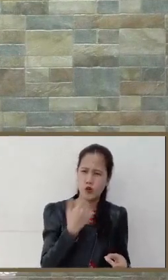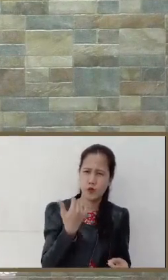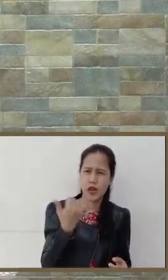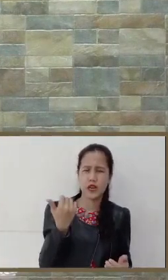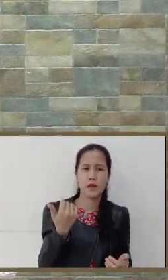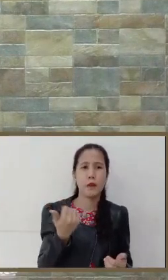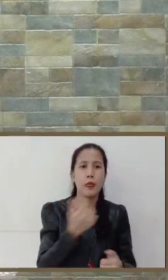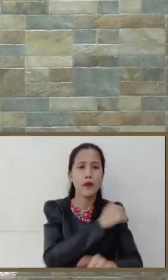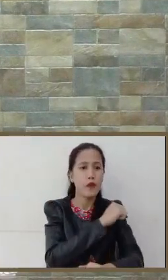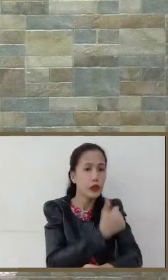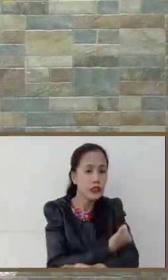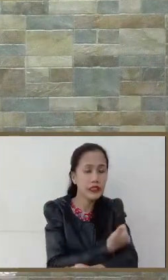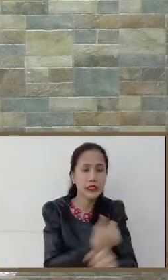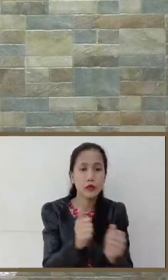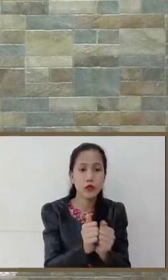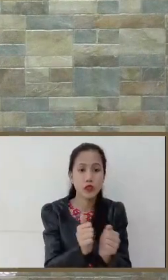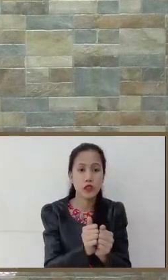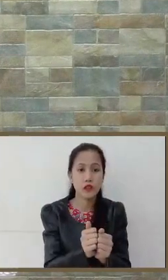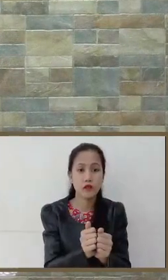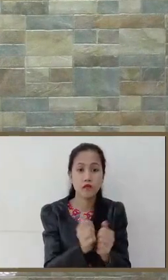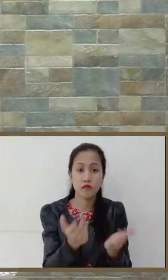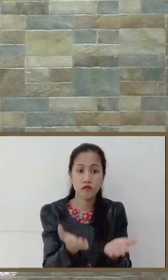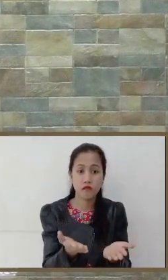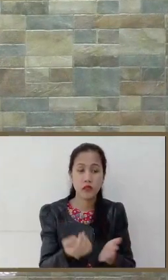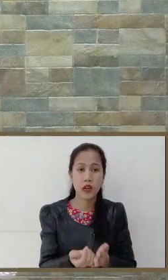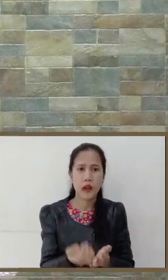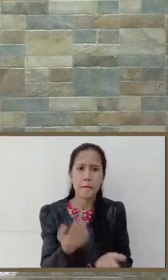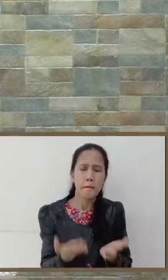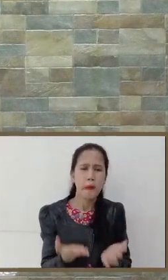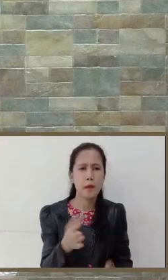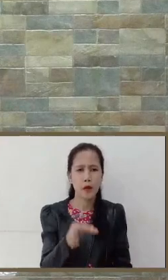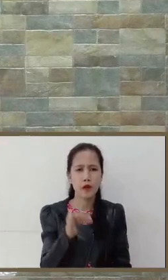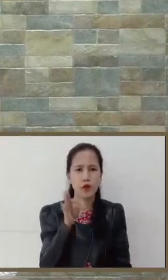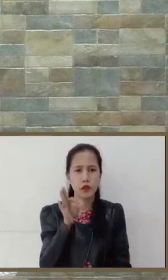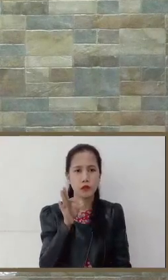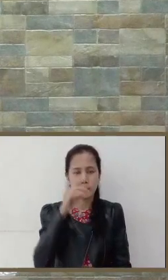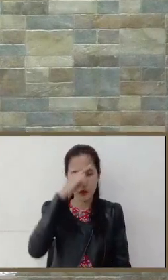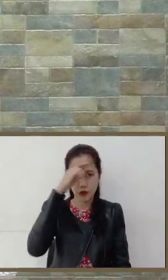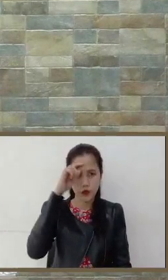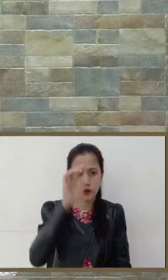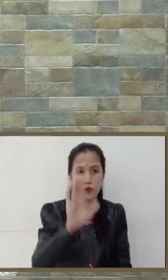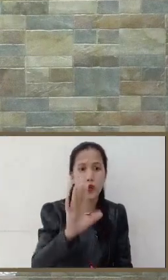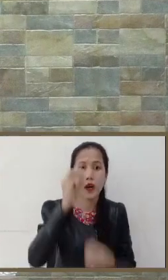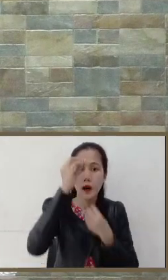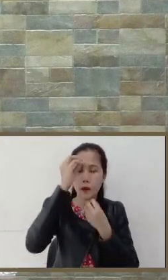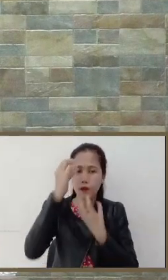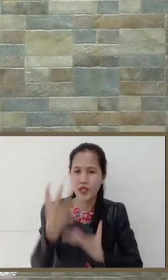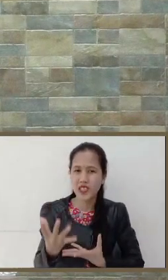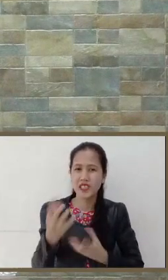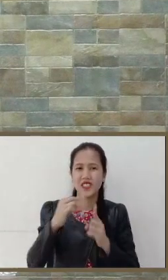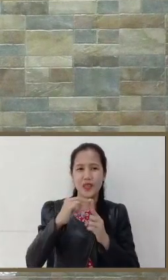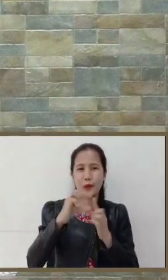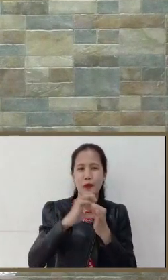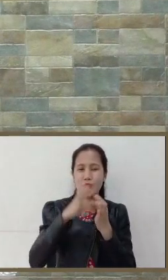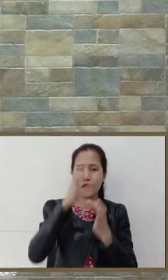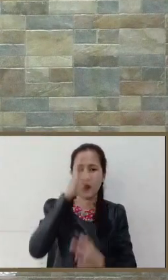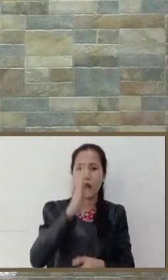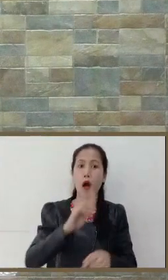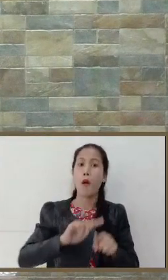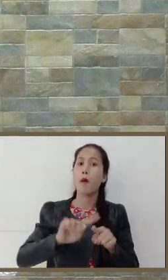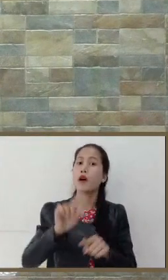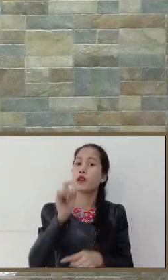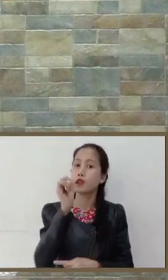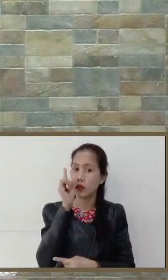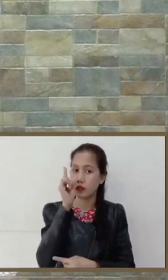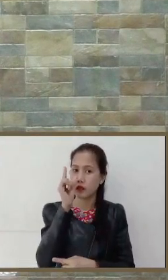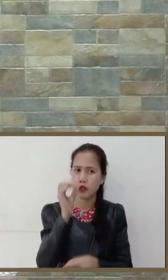nakakasakop sa iyo, na sir, pastor, pwede na po ito si ano. Maring nakita because of your obedience to the Word of God. Pero mga kapatid, kung ikaw